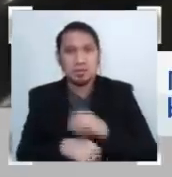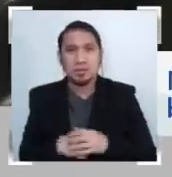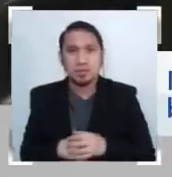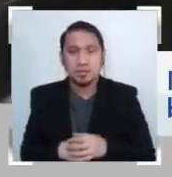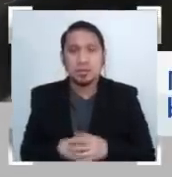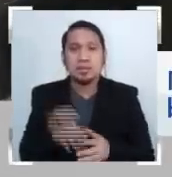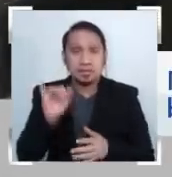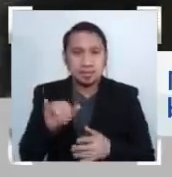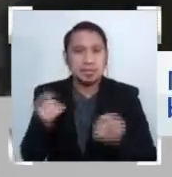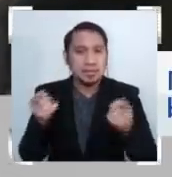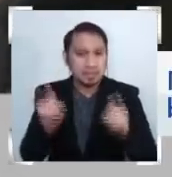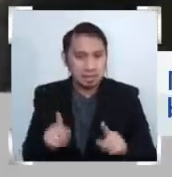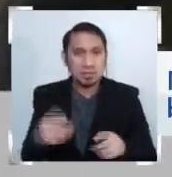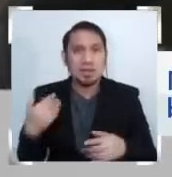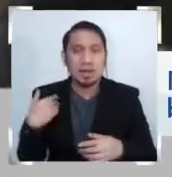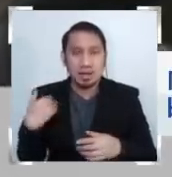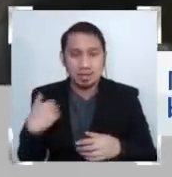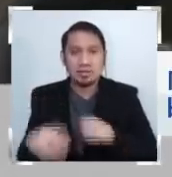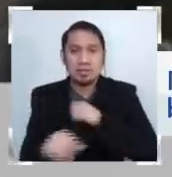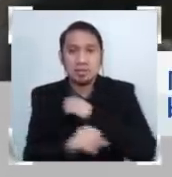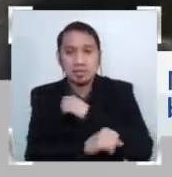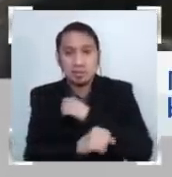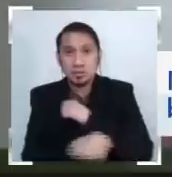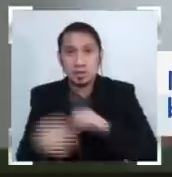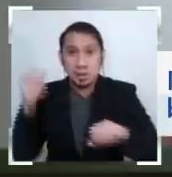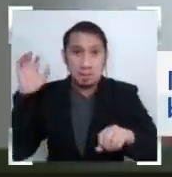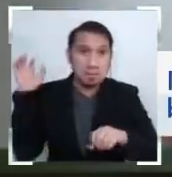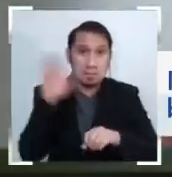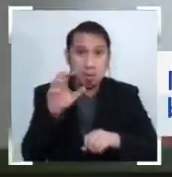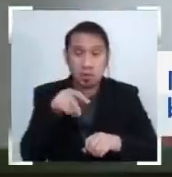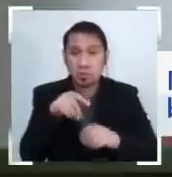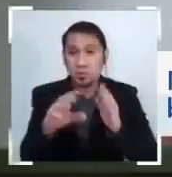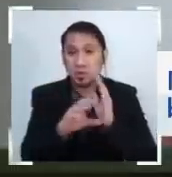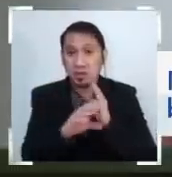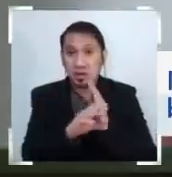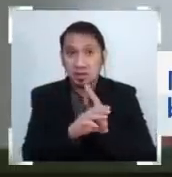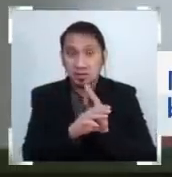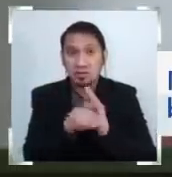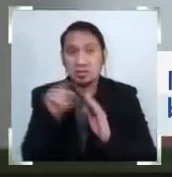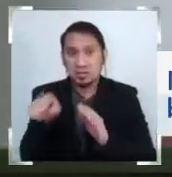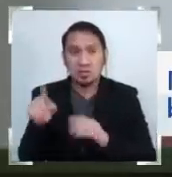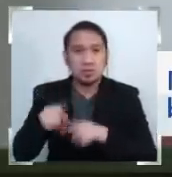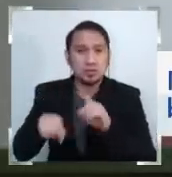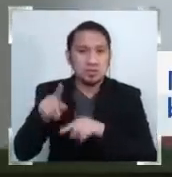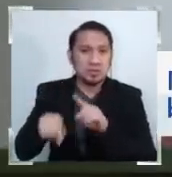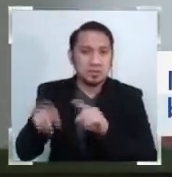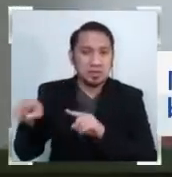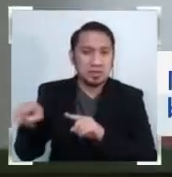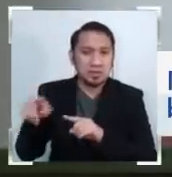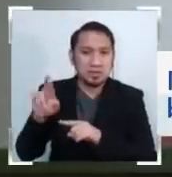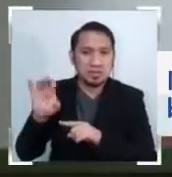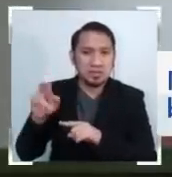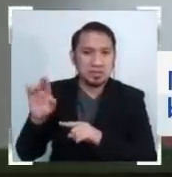araw, sunod-sunod ang mga biktima ng basag kotse modus sa Tagaytay. Isa na rito ang kaibigan ni Richard, hindi niya totoong pangalan,